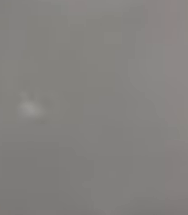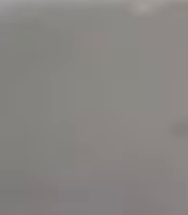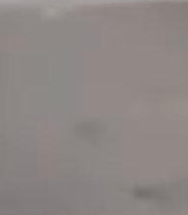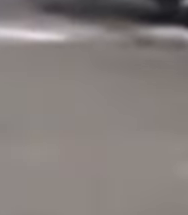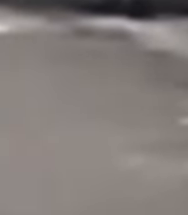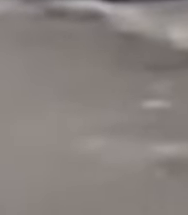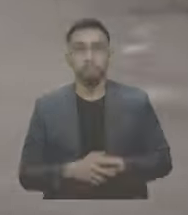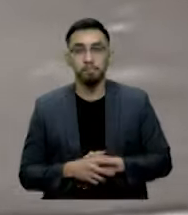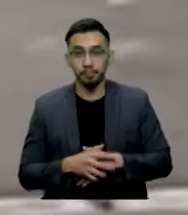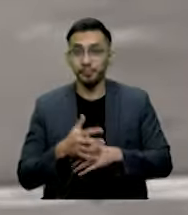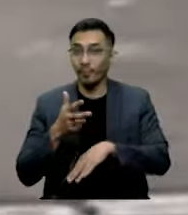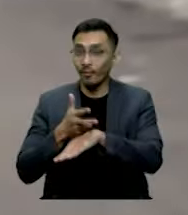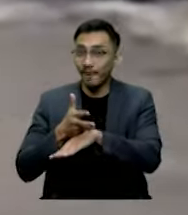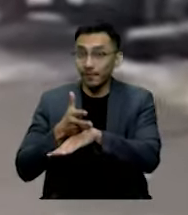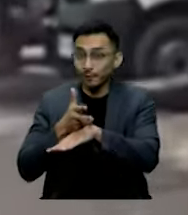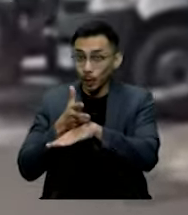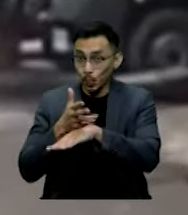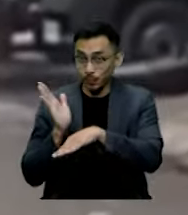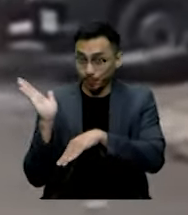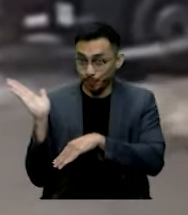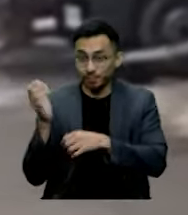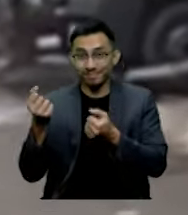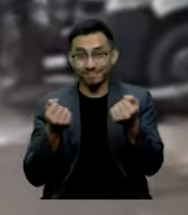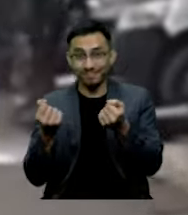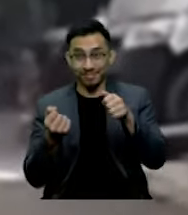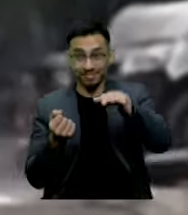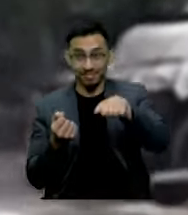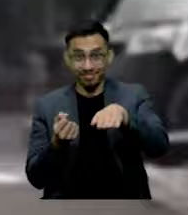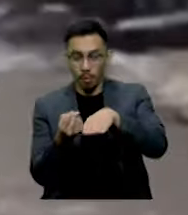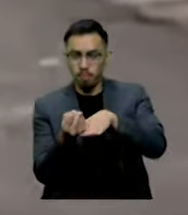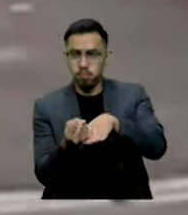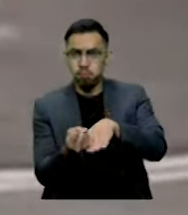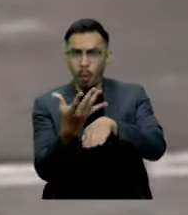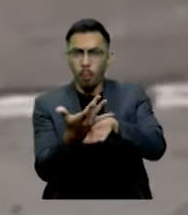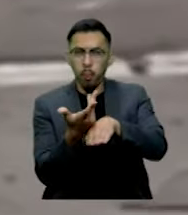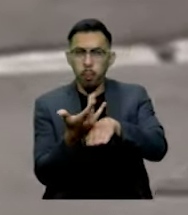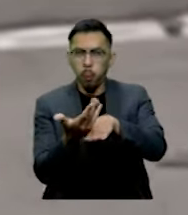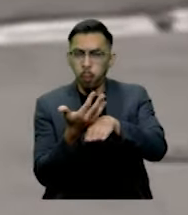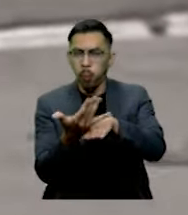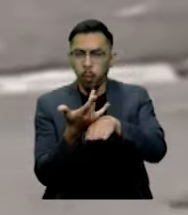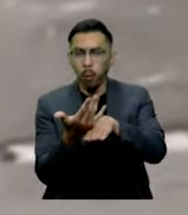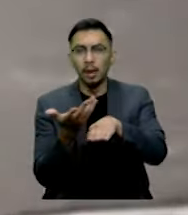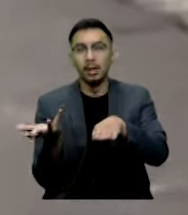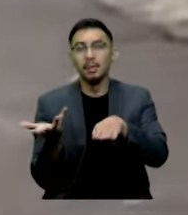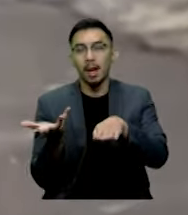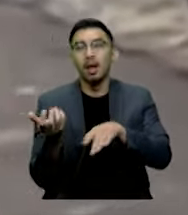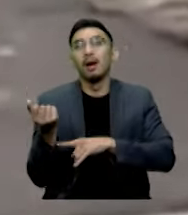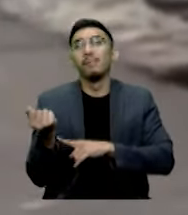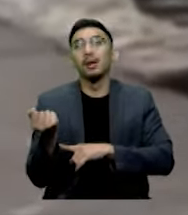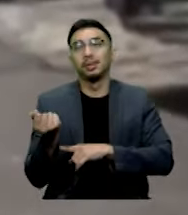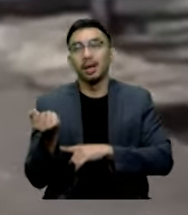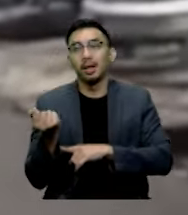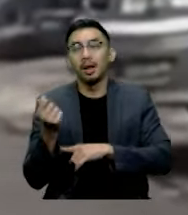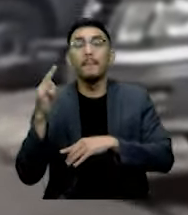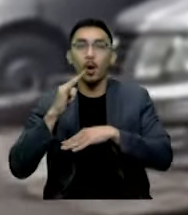Video amatir merekam kebakaran yang menghanguskan sebuah mobil mewah yang terparkir di area pasar mobil Kemayoran, Jakarta Pusat. Meski sempat dipadamkan